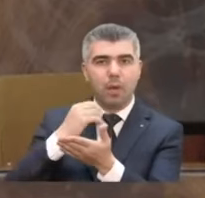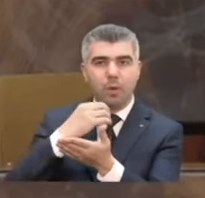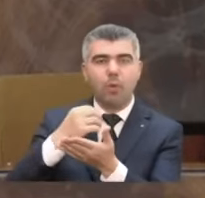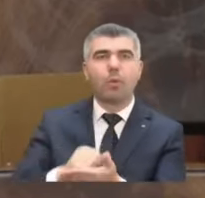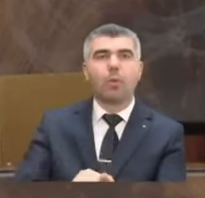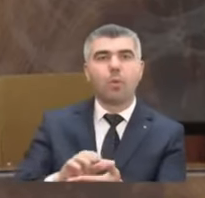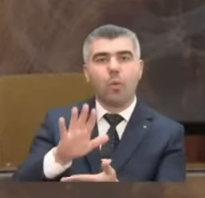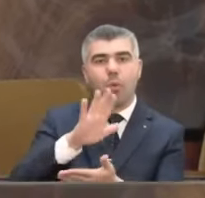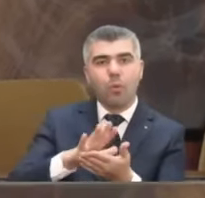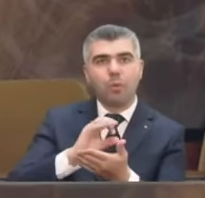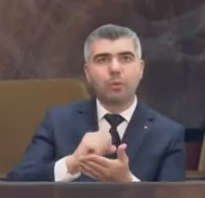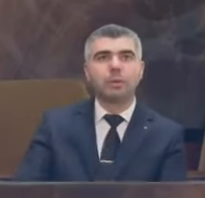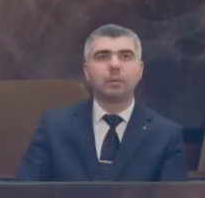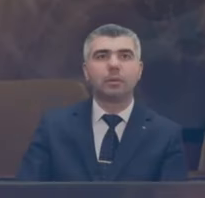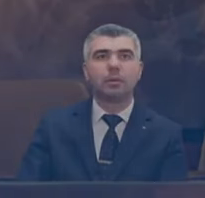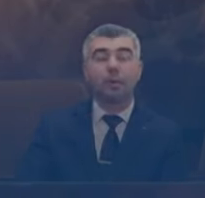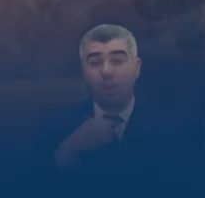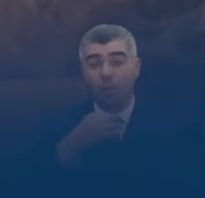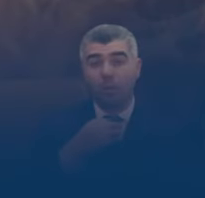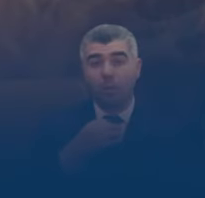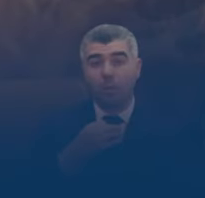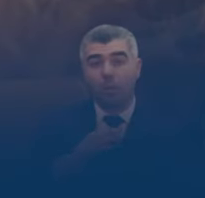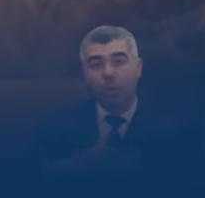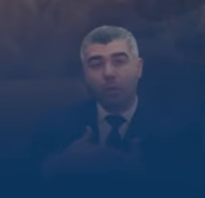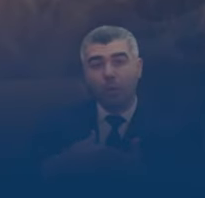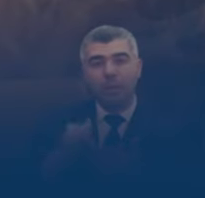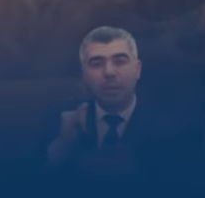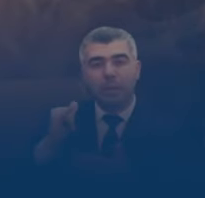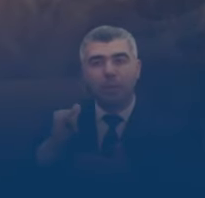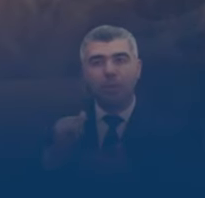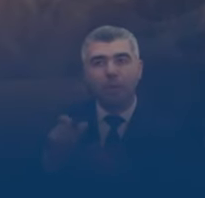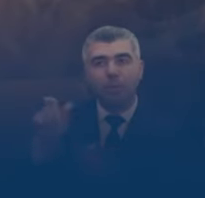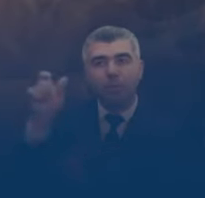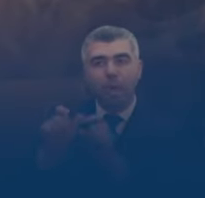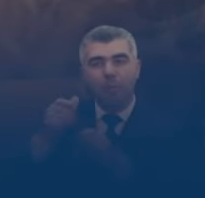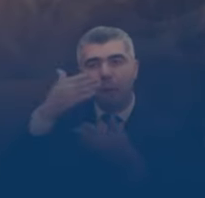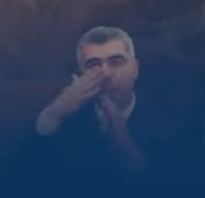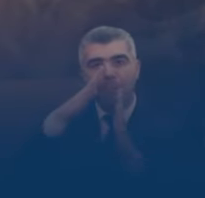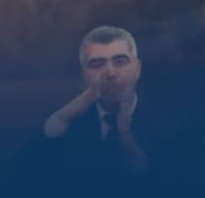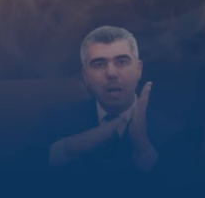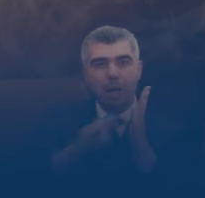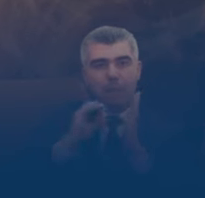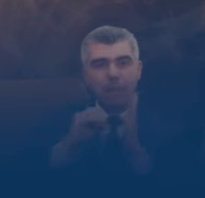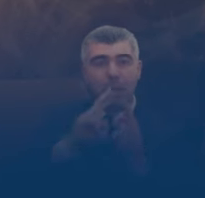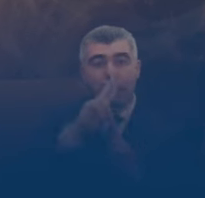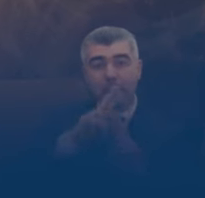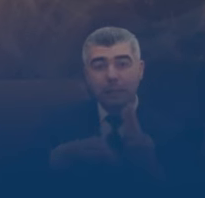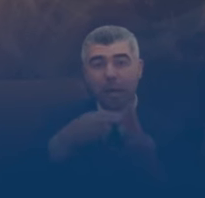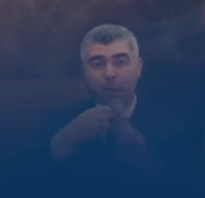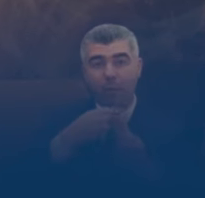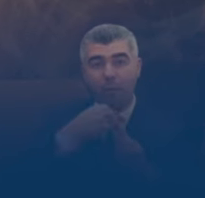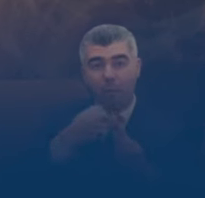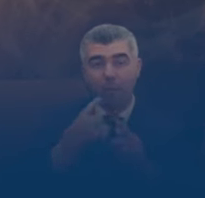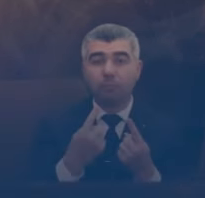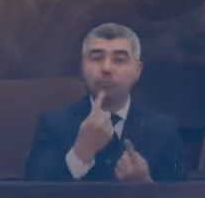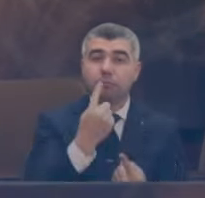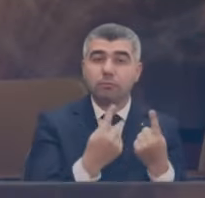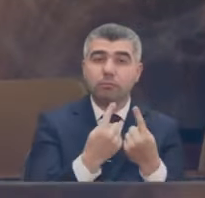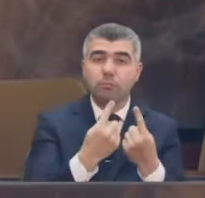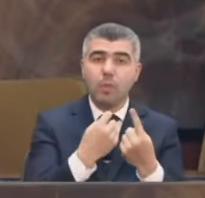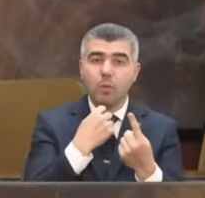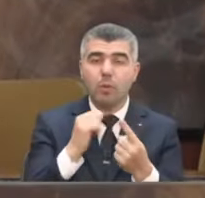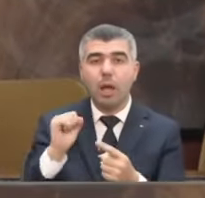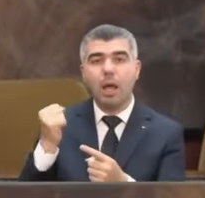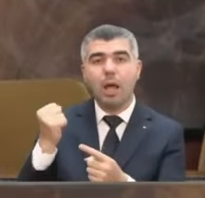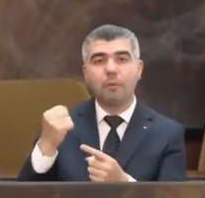راجعون. صدق الله العظيم. هذا ما يردده الشعب المغربي اليوم. الرد اللي اعطيتينا بينه وبين الواقع